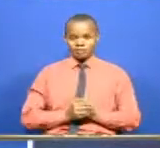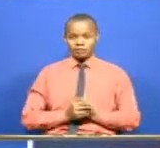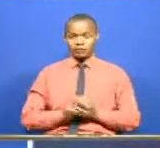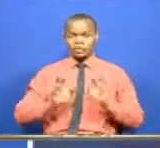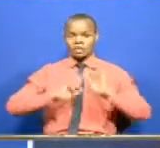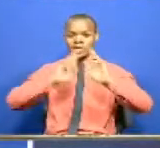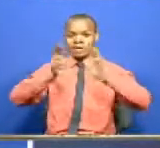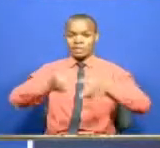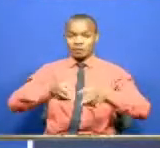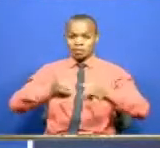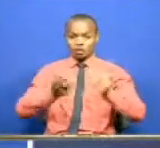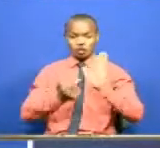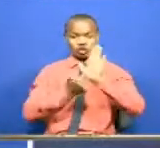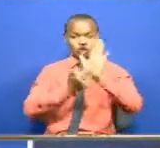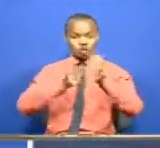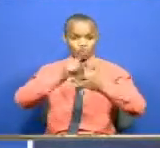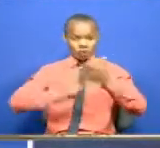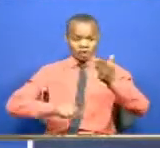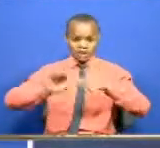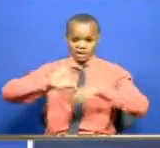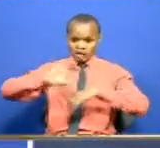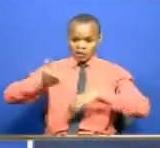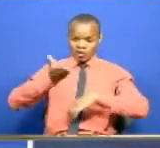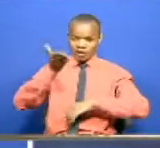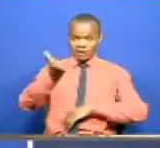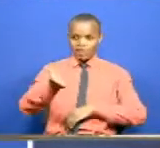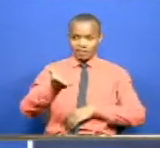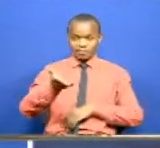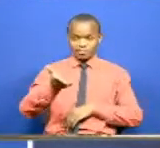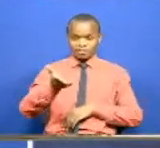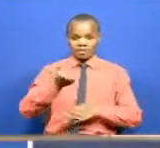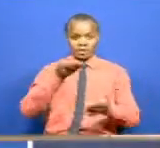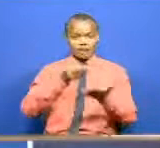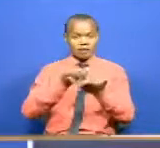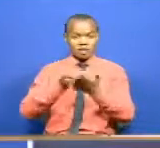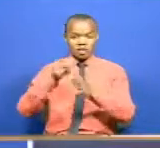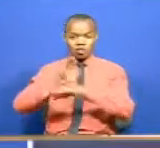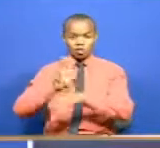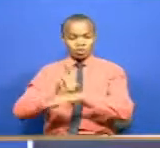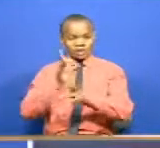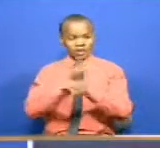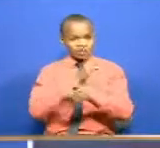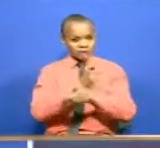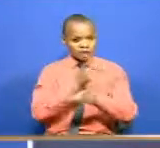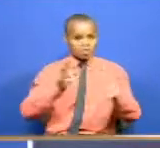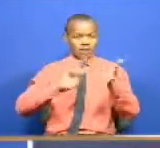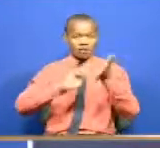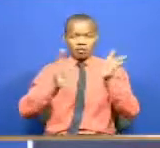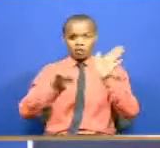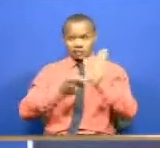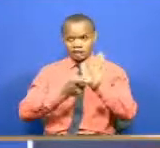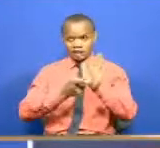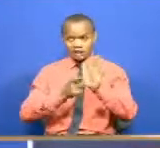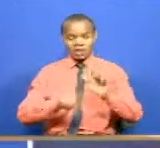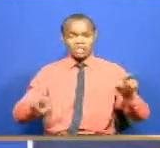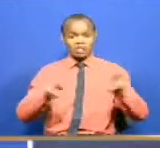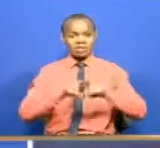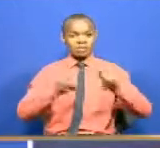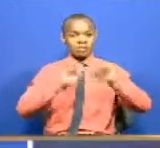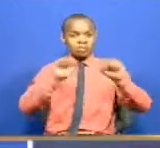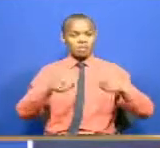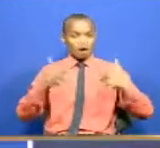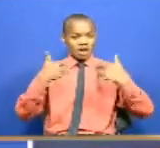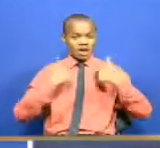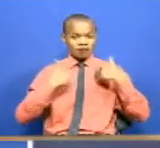wa hesabu inaonyesha kwamba kaunti hiyo ilielekeza fedha hizo kwa miradi mingine kinyume cha sheria na kupelekea kuwepo